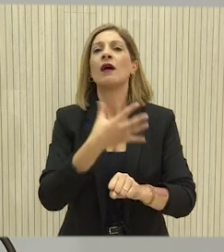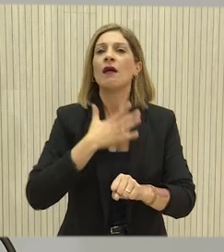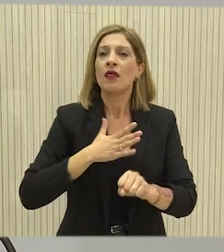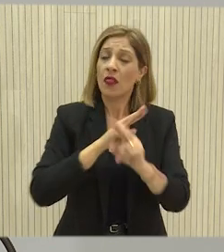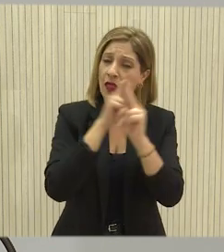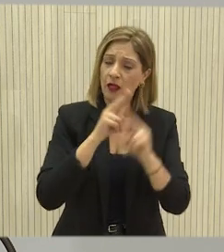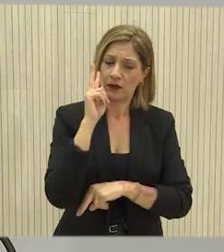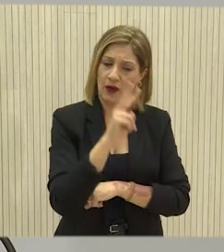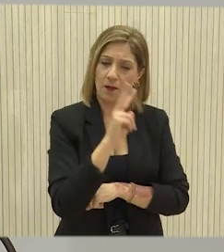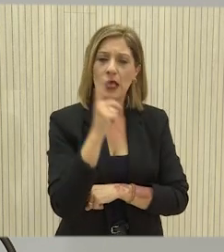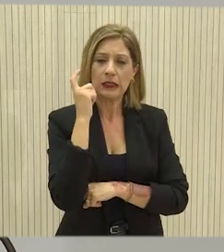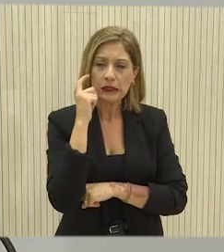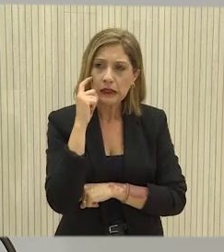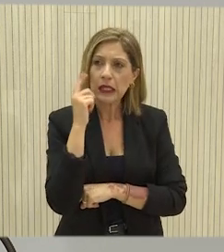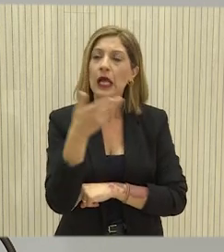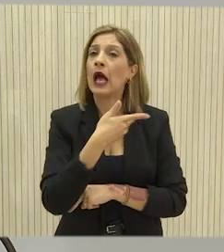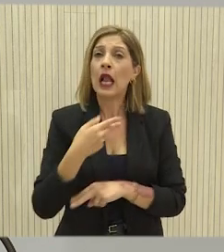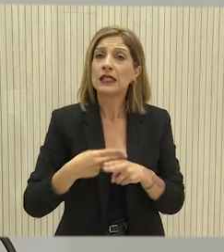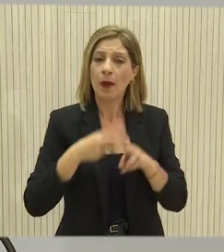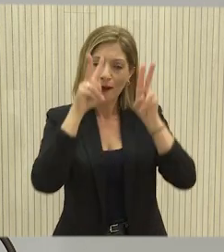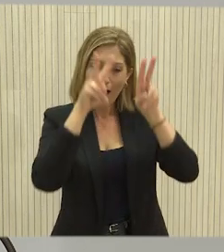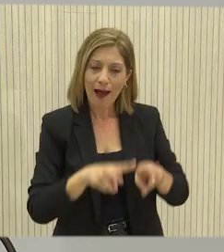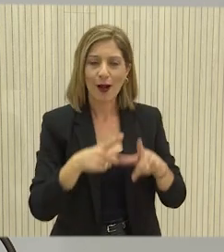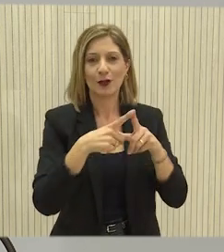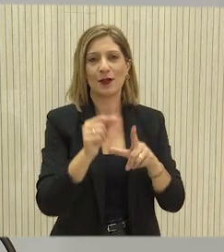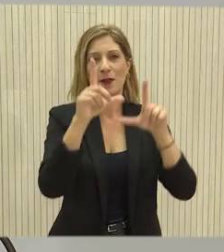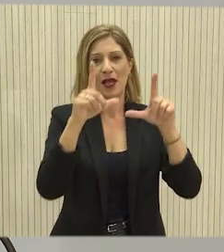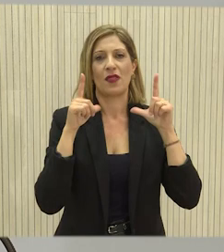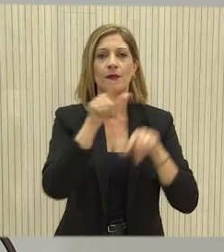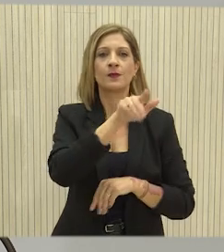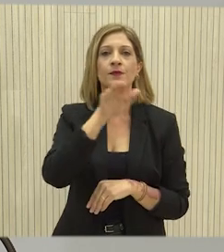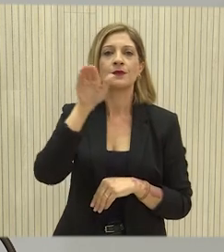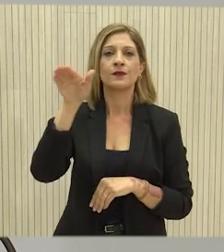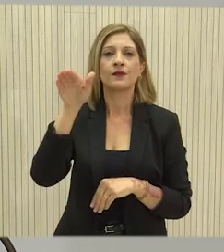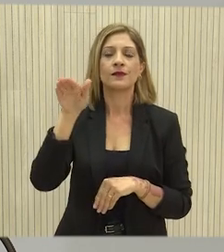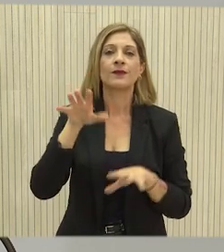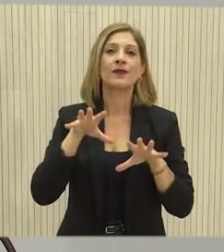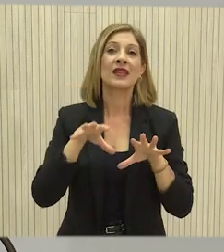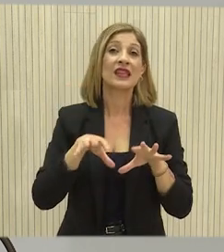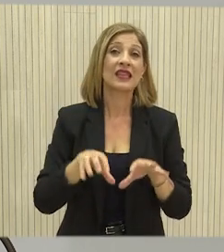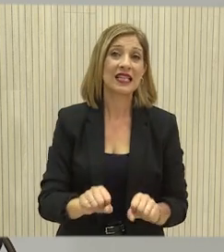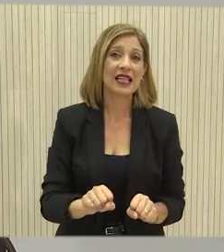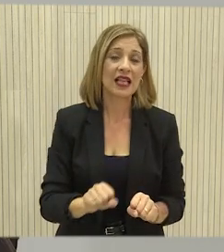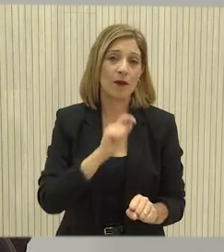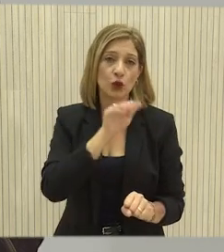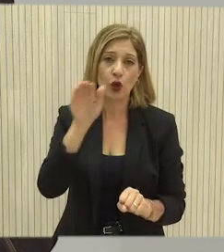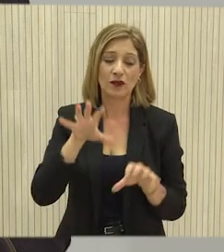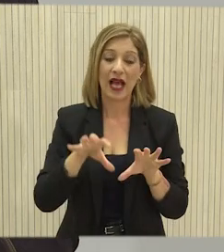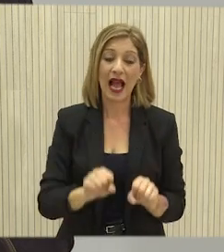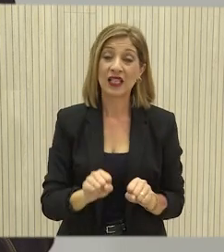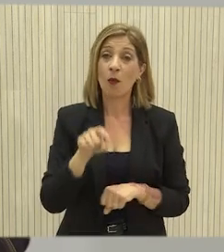αυτό είναι δεδομένο, αναγνωρισμένη είναι η Κυπριακή Δημοκρατία. Πρόσωπε, γίνεται πολλούς λόγους στα κατεχόμενα αυτό το διάστημα